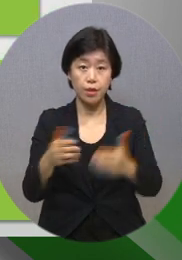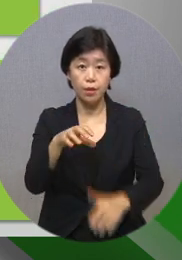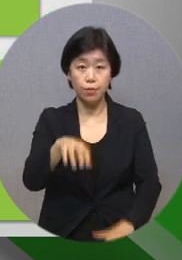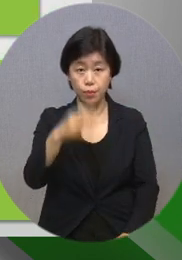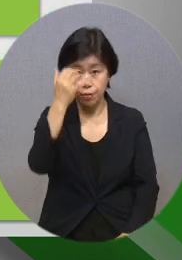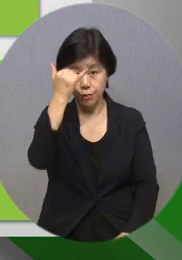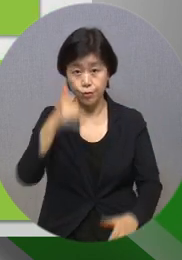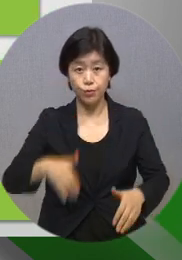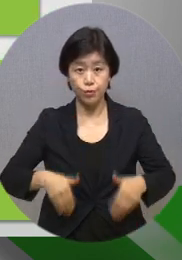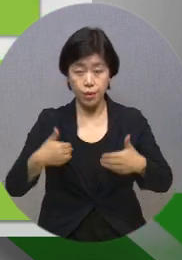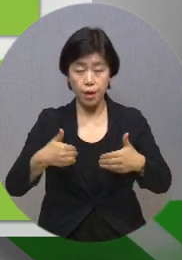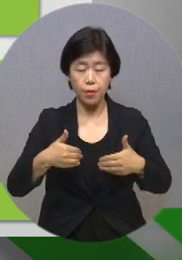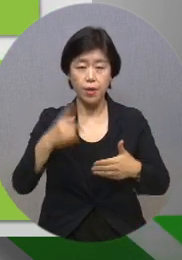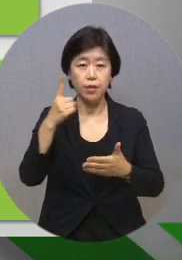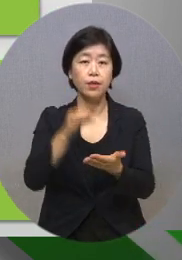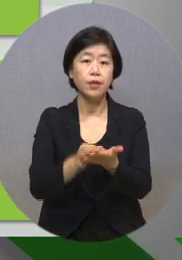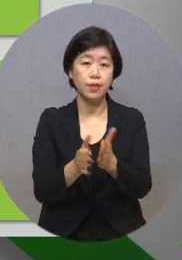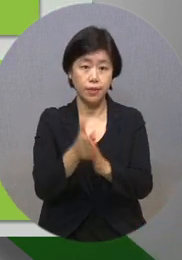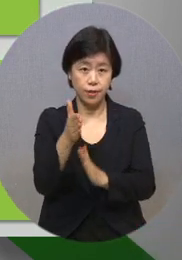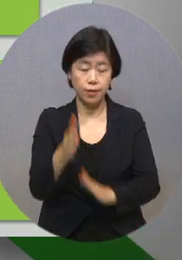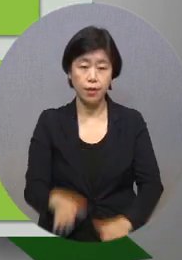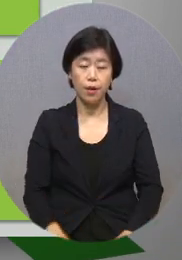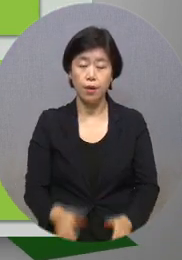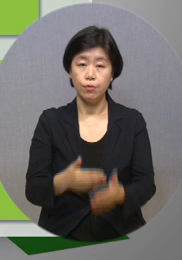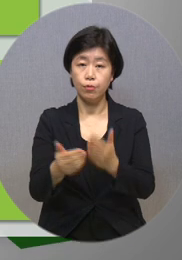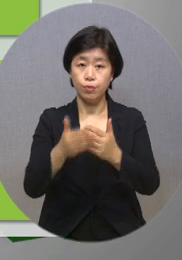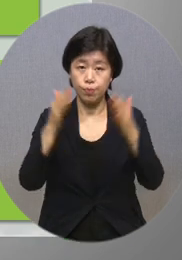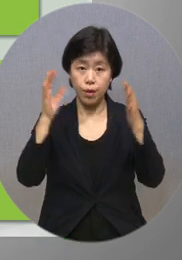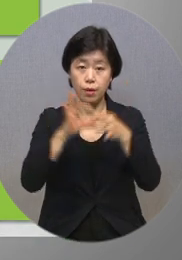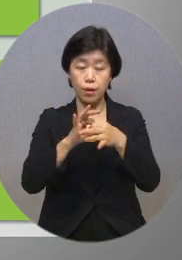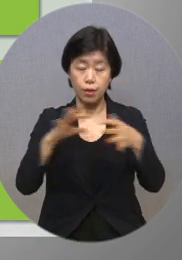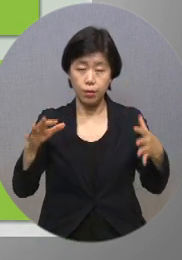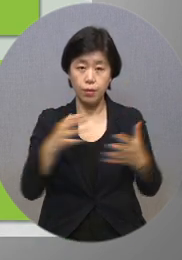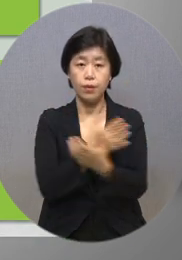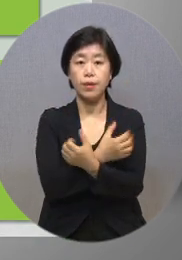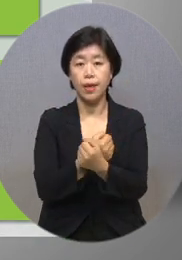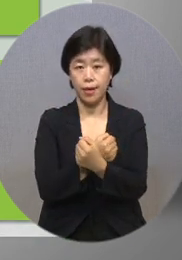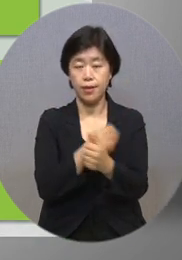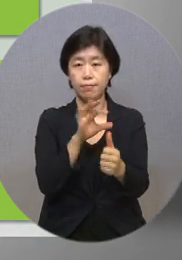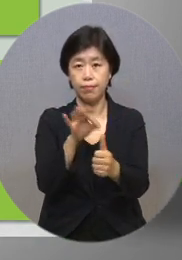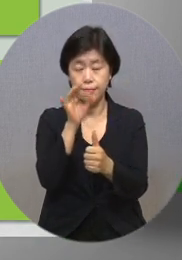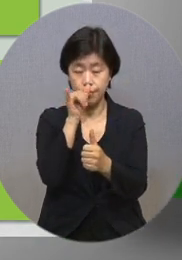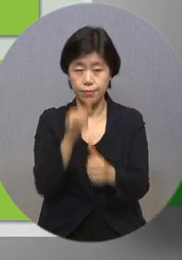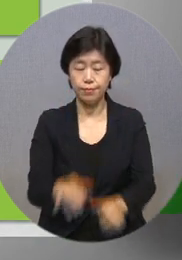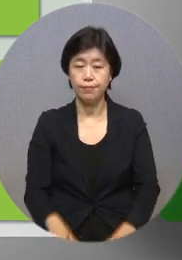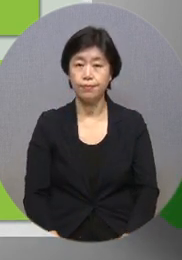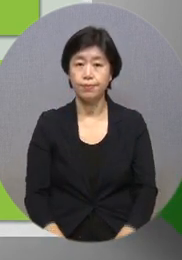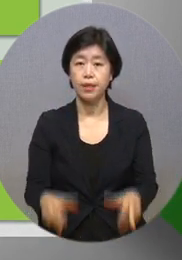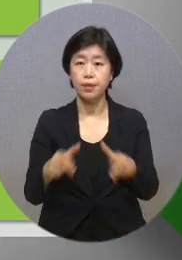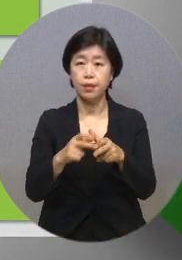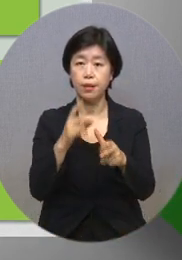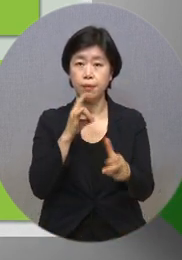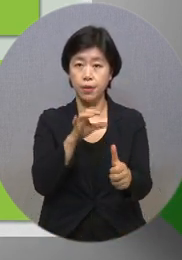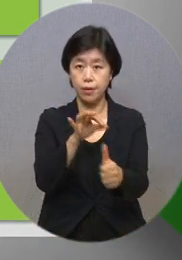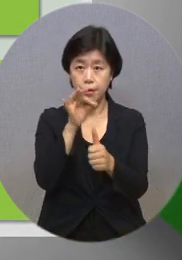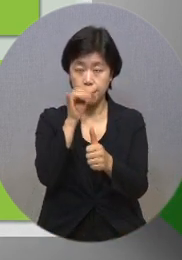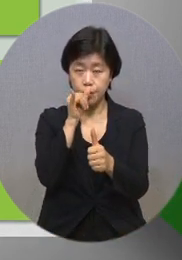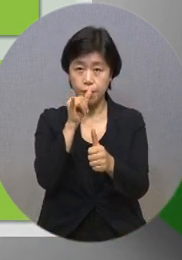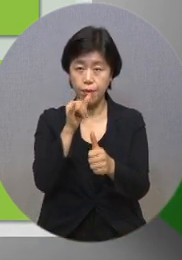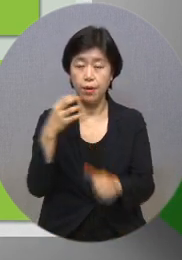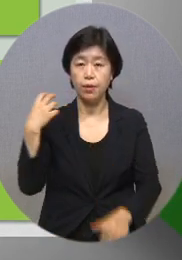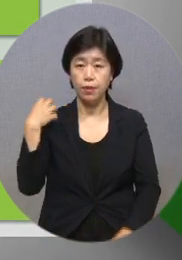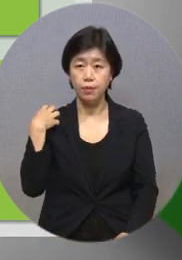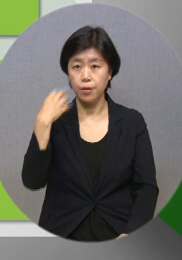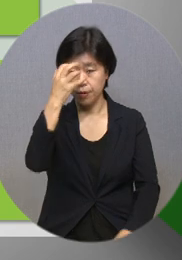충청남도 천안시입니다. 경력과 학력은 무관하며 계약직을 채용합니다. 장애인만 채용하며